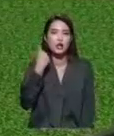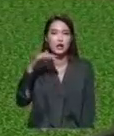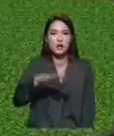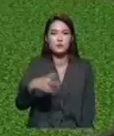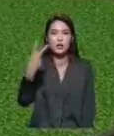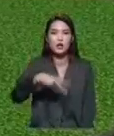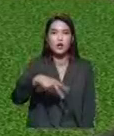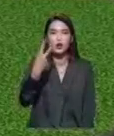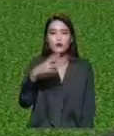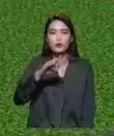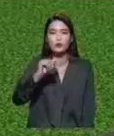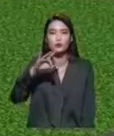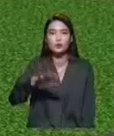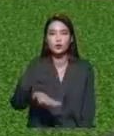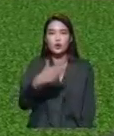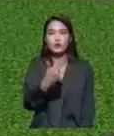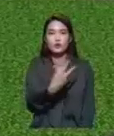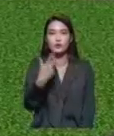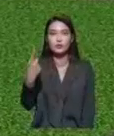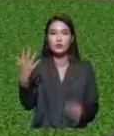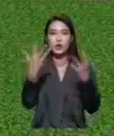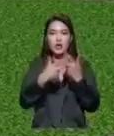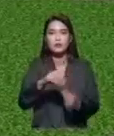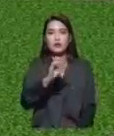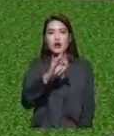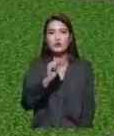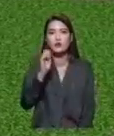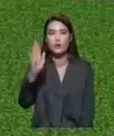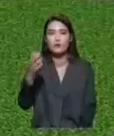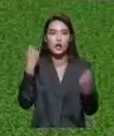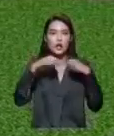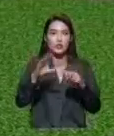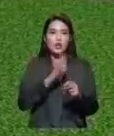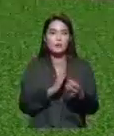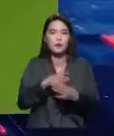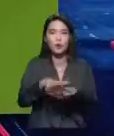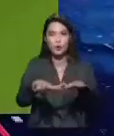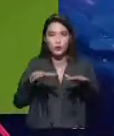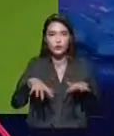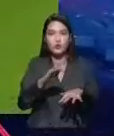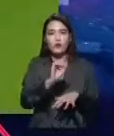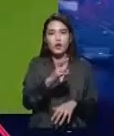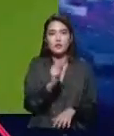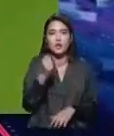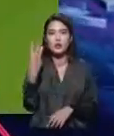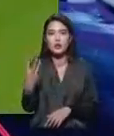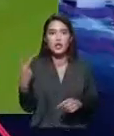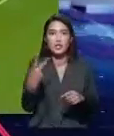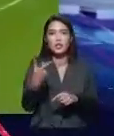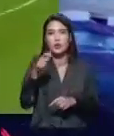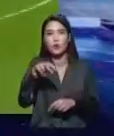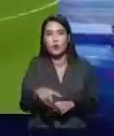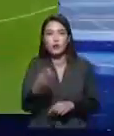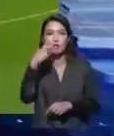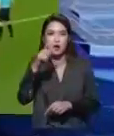чемпионатының 22-ші турында 3-1 есебімен Астон Вилланы жеңді. Қонақтардан Фабиан Шер 2 голдың авторы